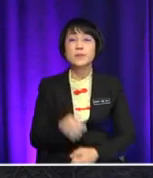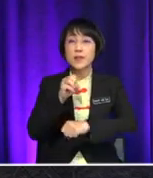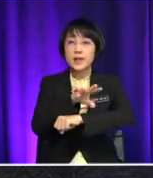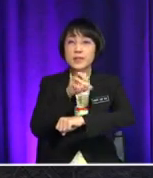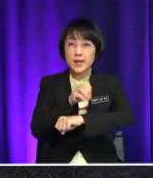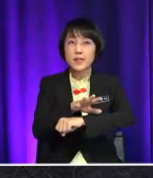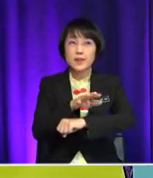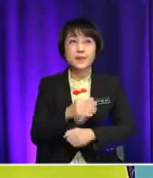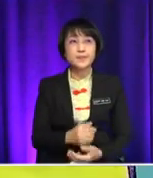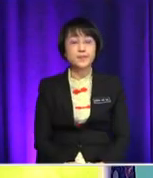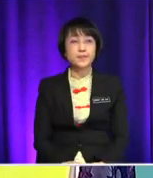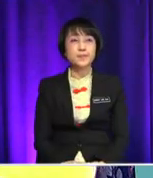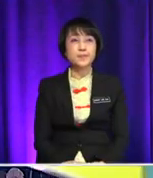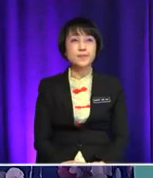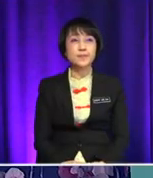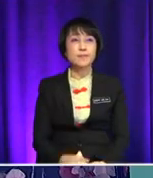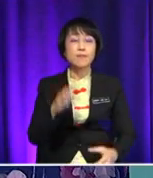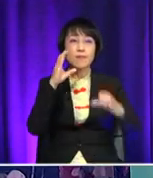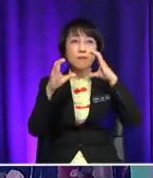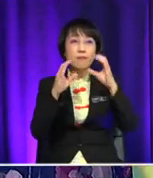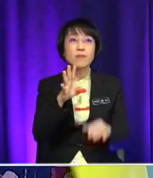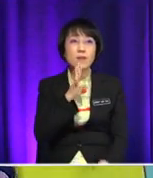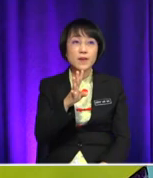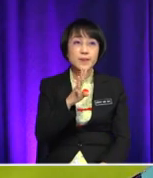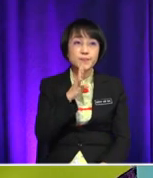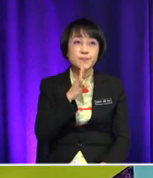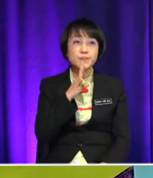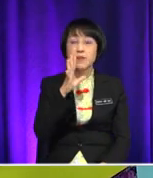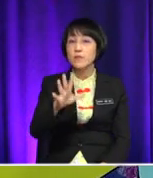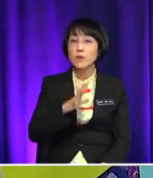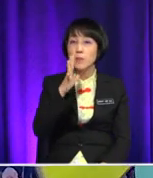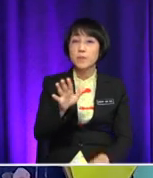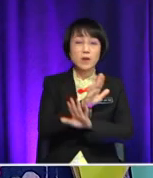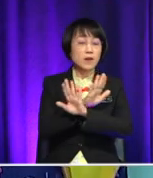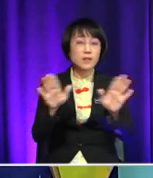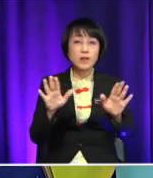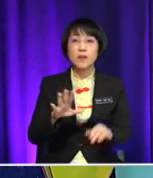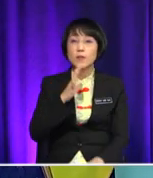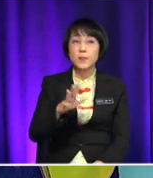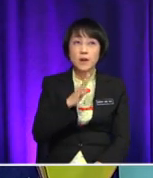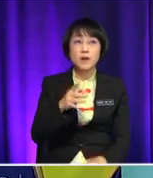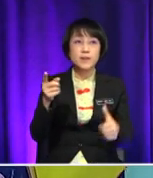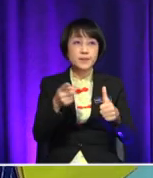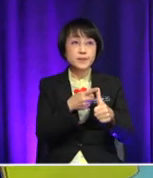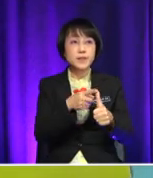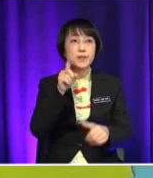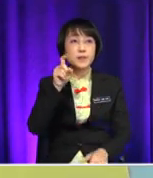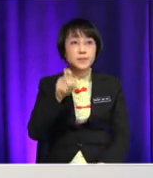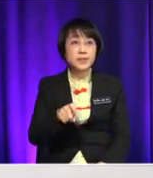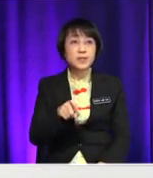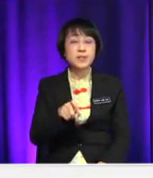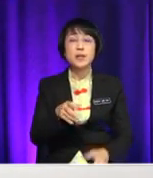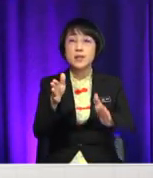untuk komunikasi lisan tak kira lah formal ataupun tidak formal pertama mesti ada sapaan ataupun